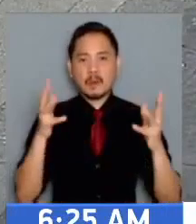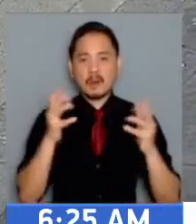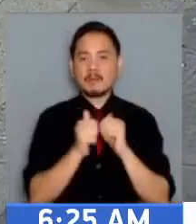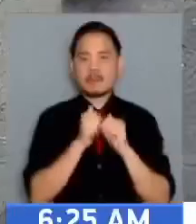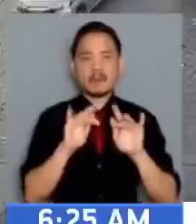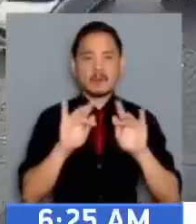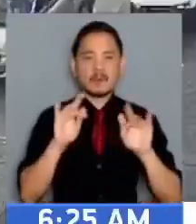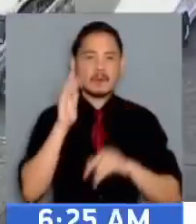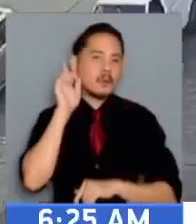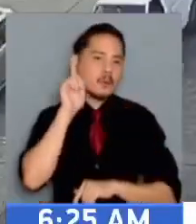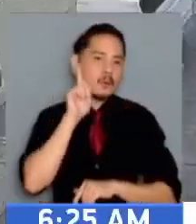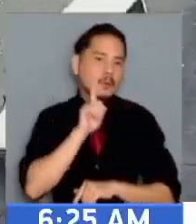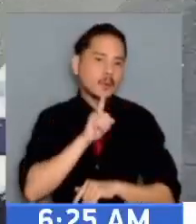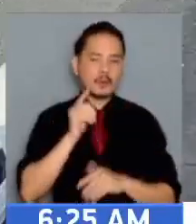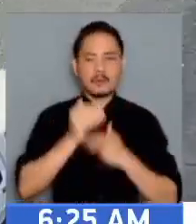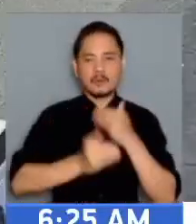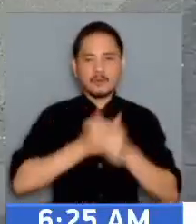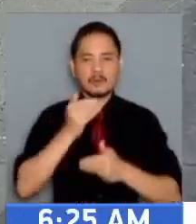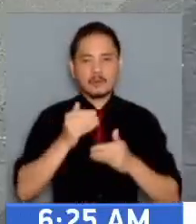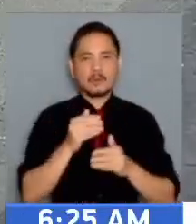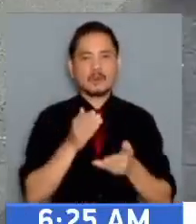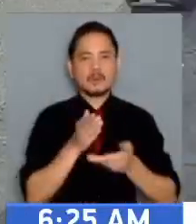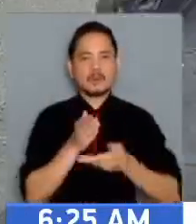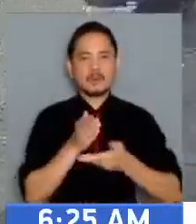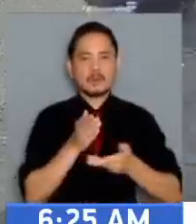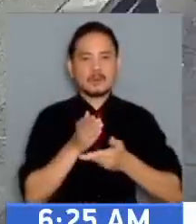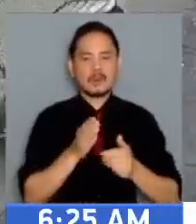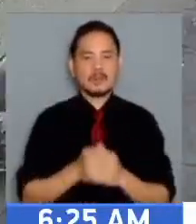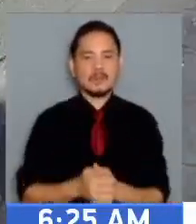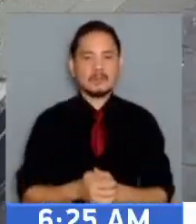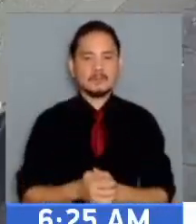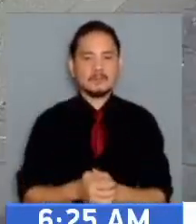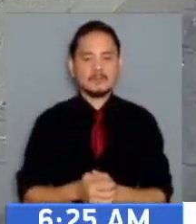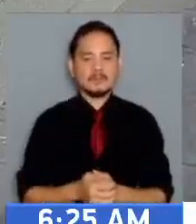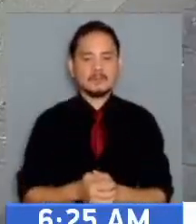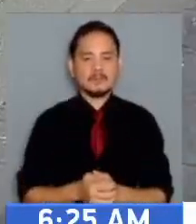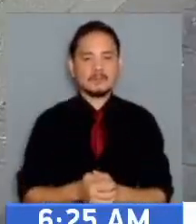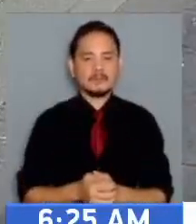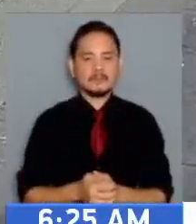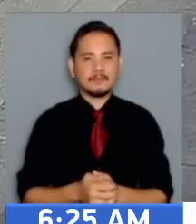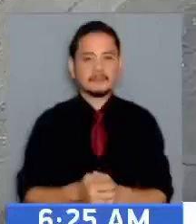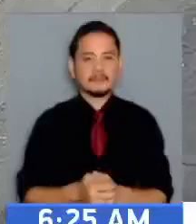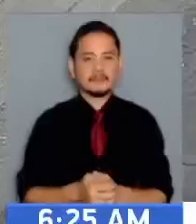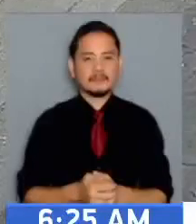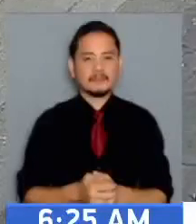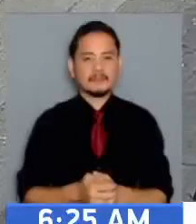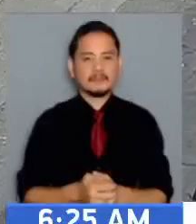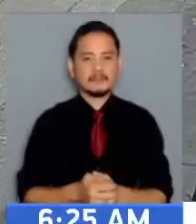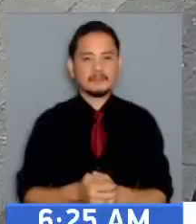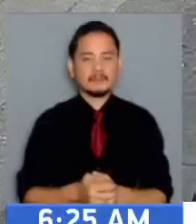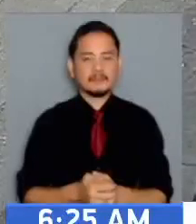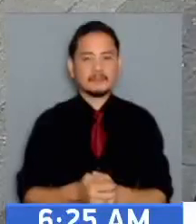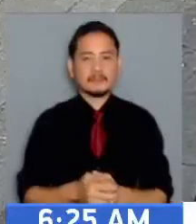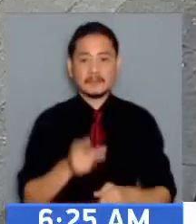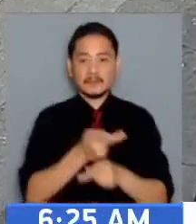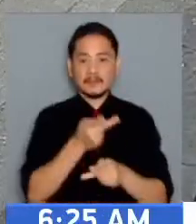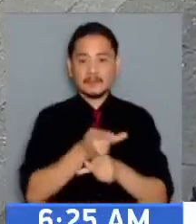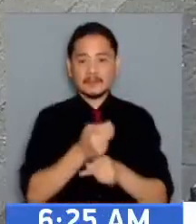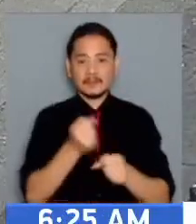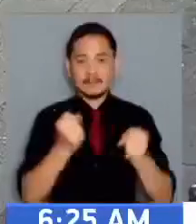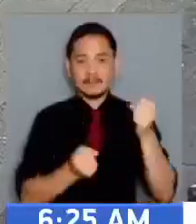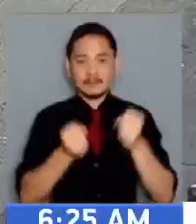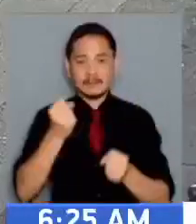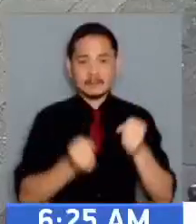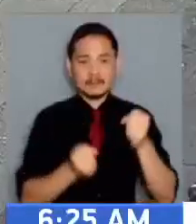mga motorista sa bahagi niyan ng Rojas Boulevard at EDSA. Mag-ingat lamang po tayo sa